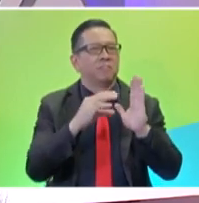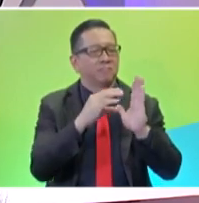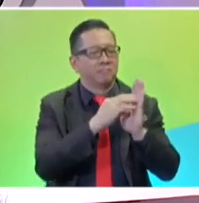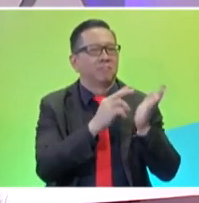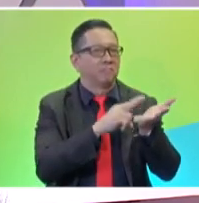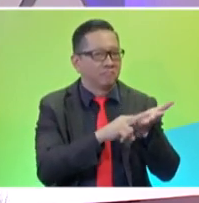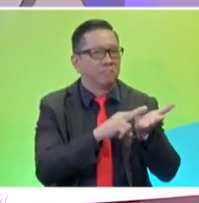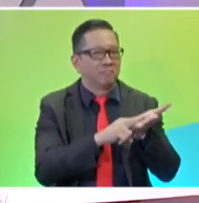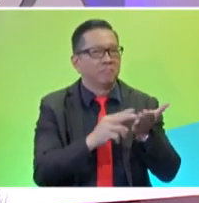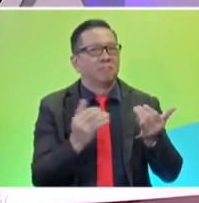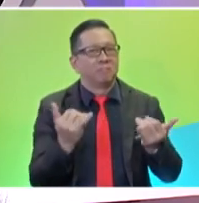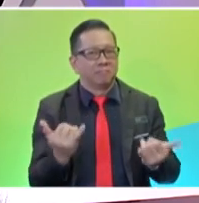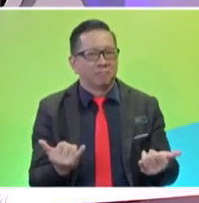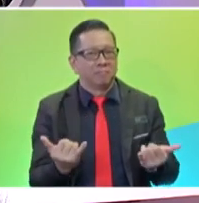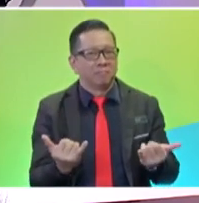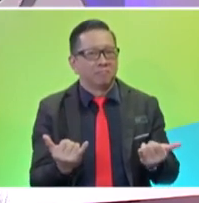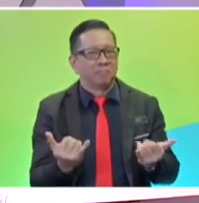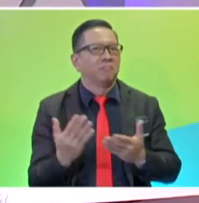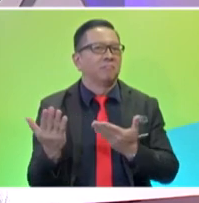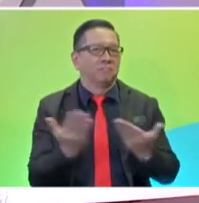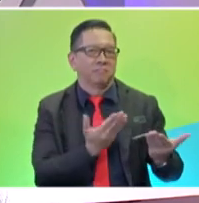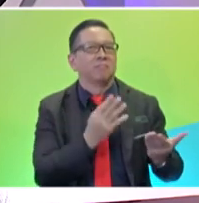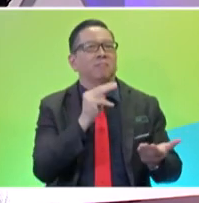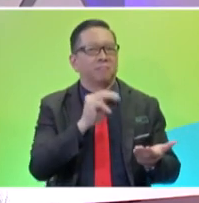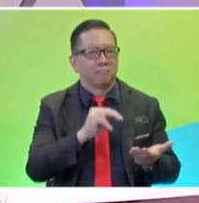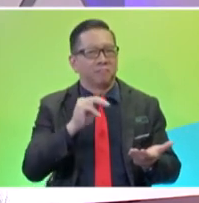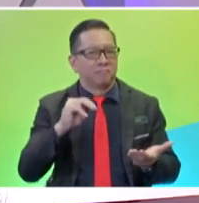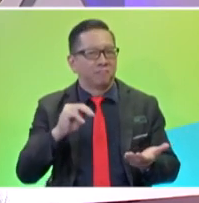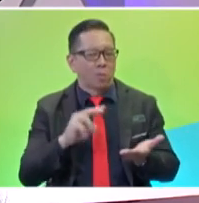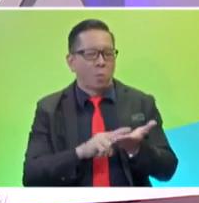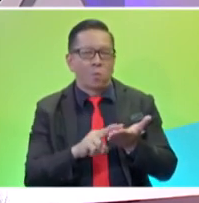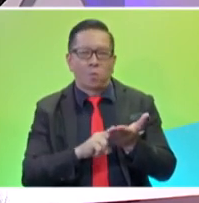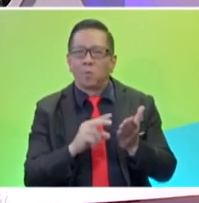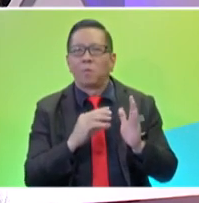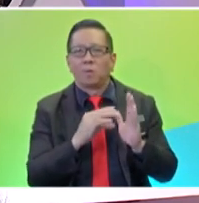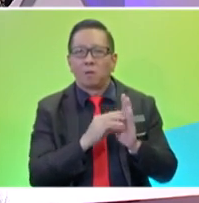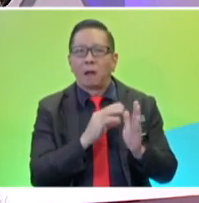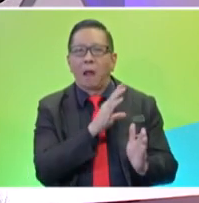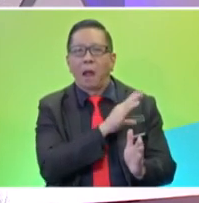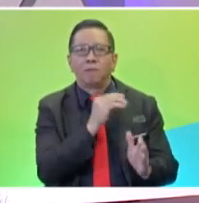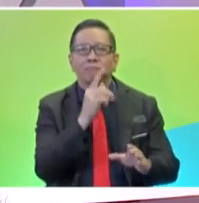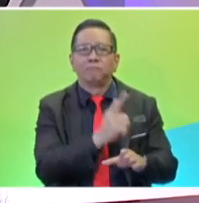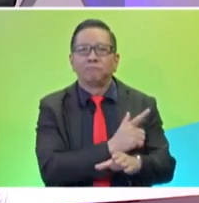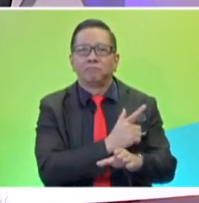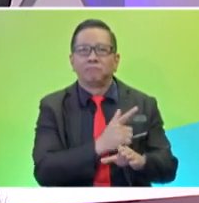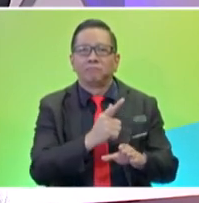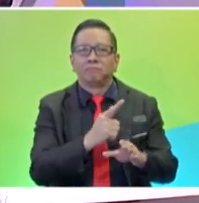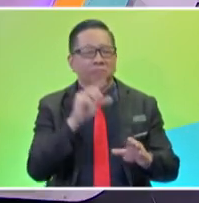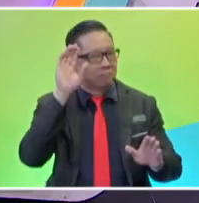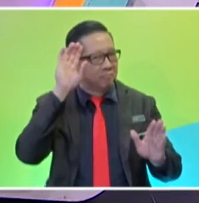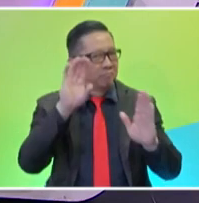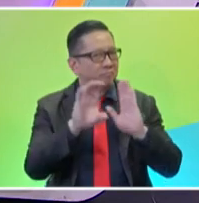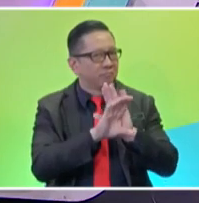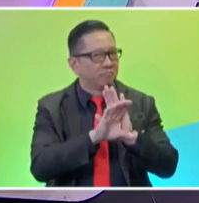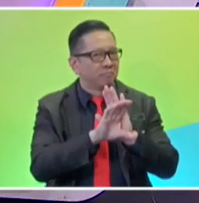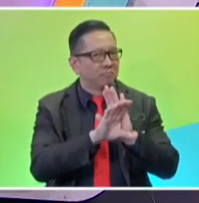baiklah sekarang nih Saya Enak bawa murid-murid saya membaca petikan dan juga membaca simbol dan gambar simbol dan